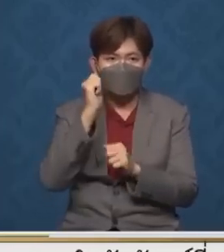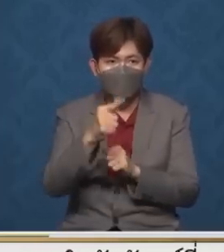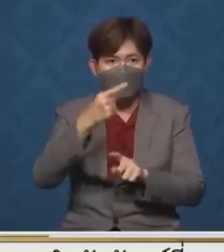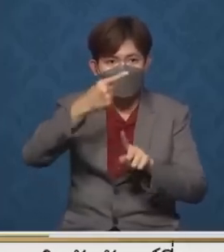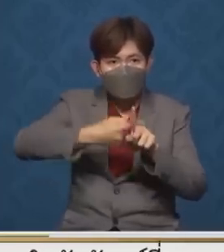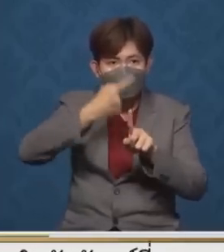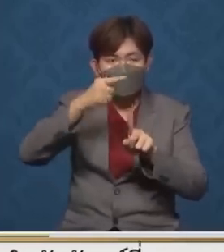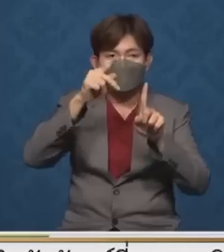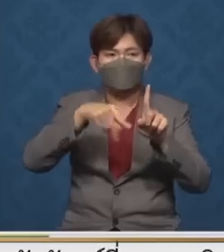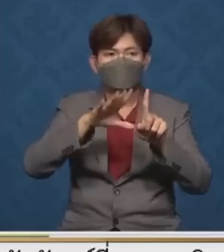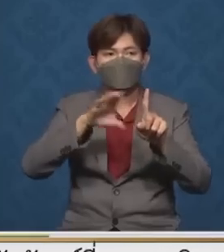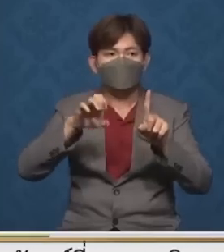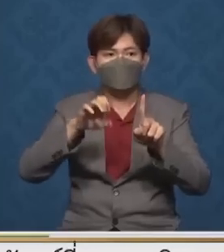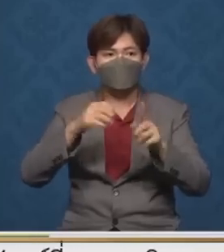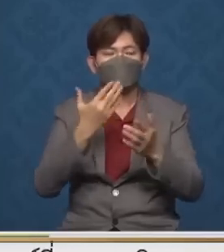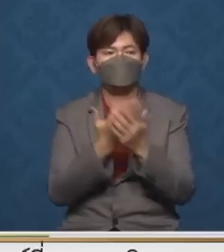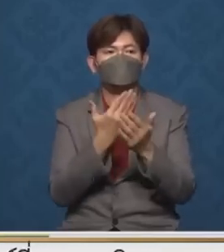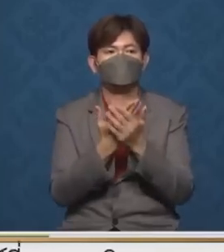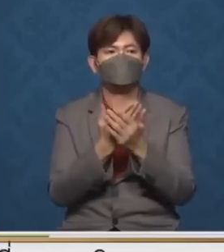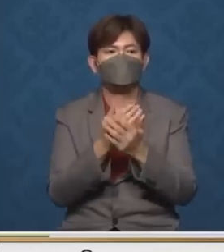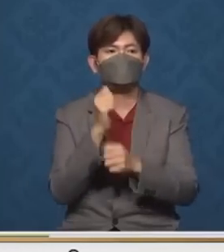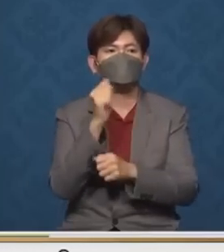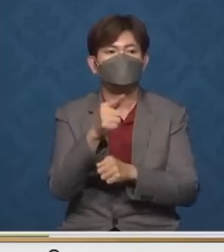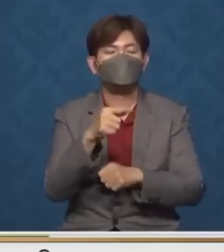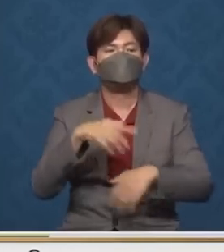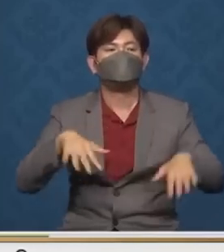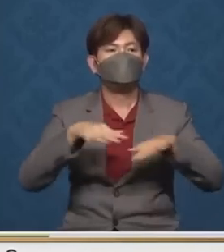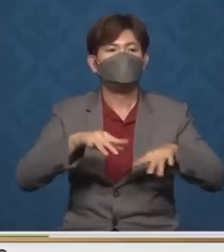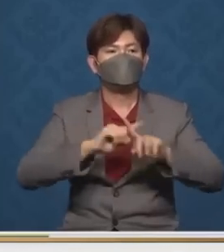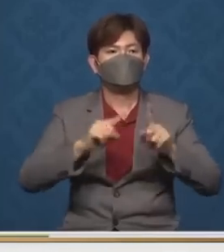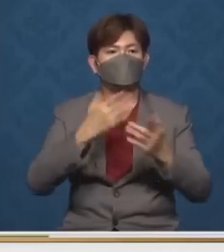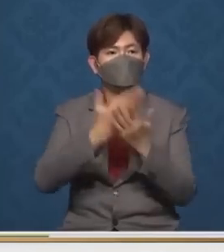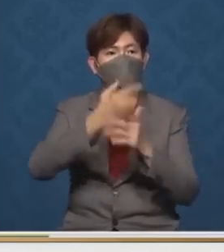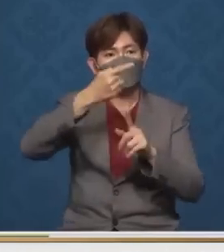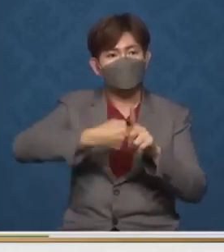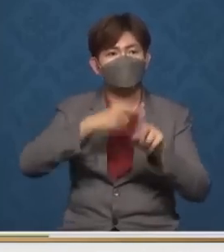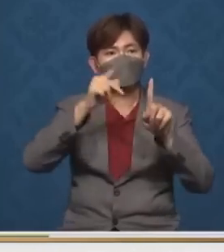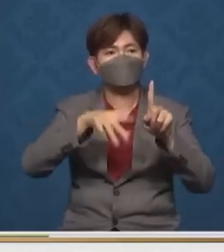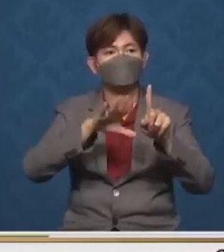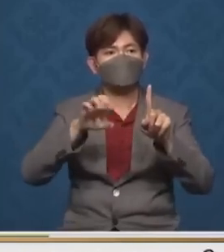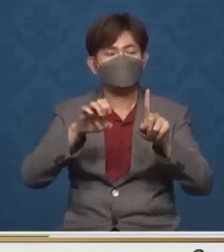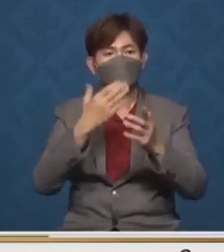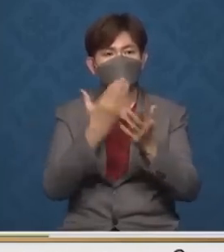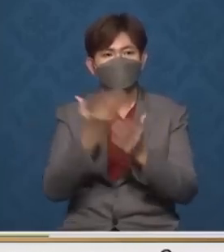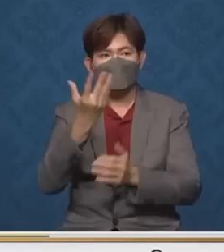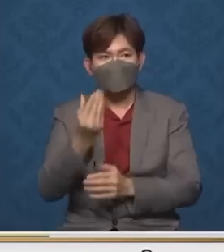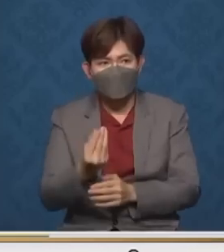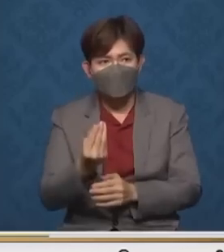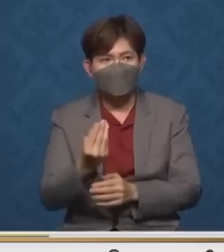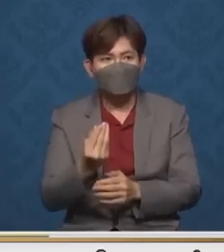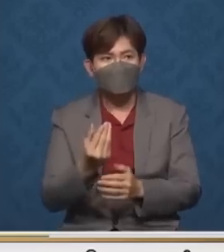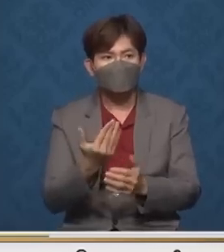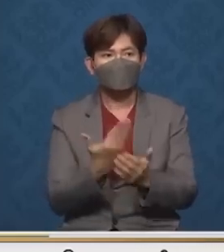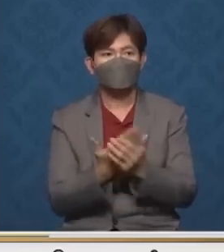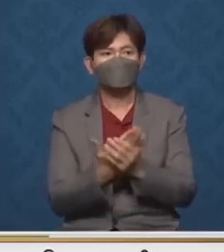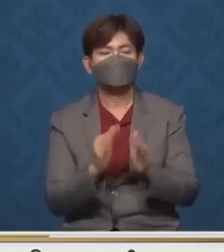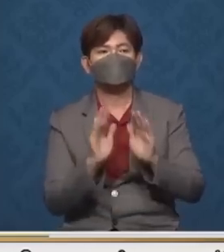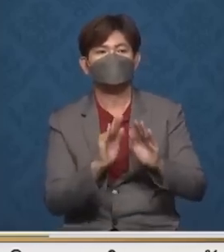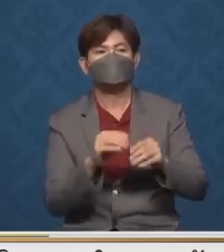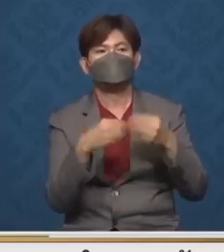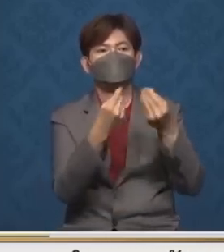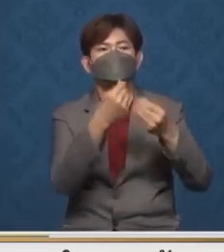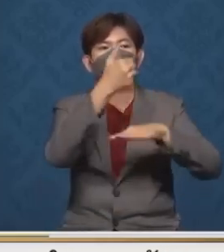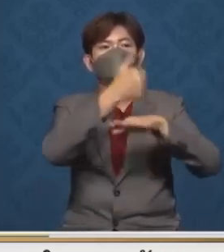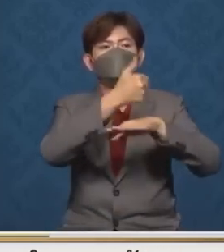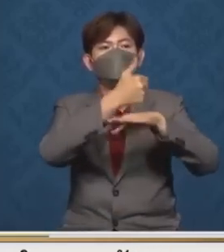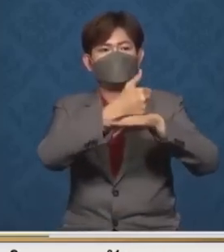นปพ์ท 2006。เป็นศั answered ปปปิศท 15,000.แล้วก็ส TL เราก็จะก็น Giftไปให้ คร